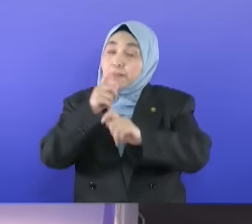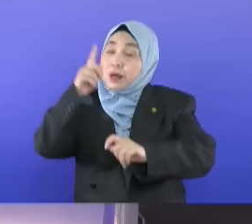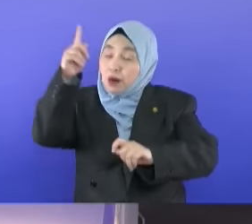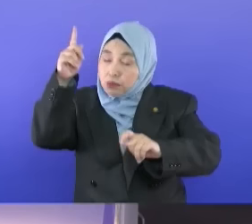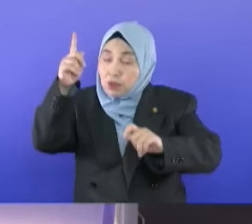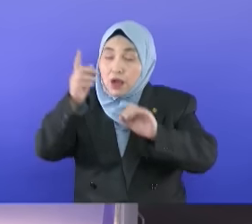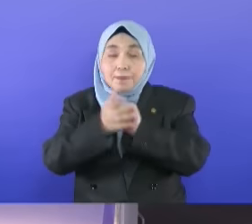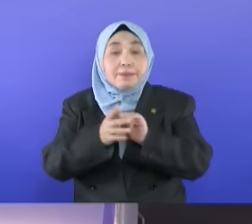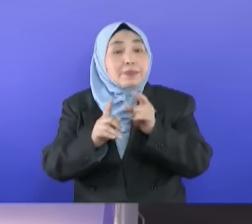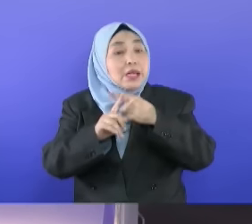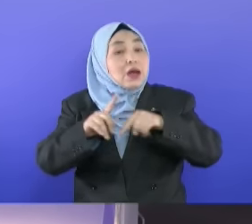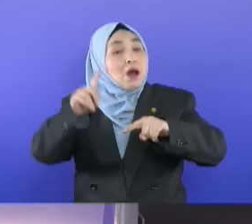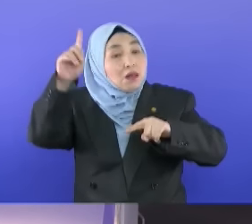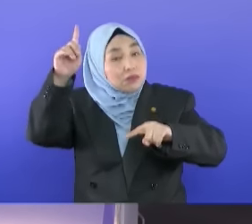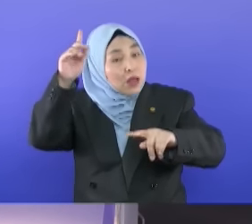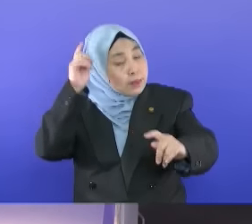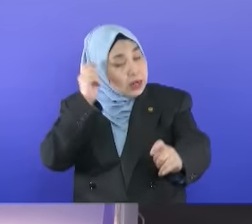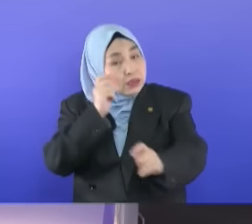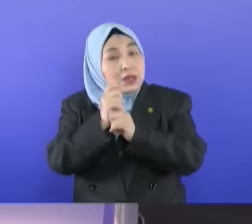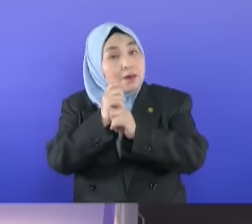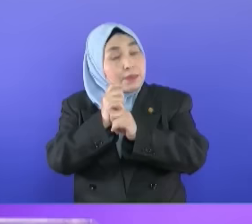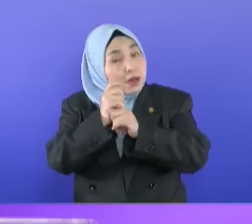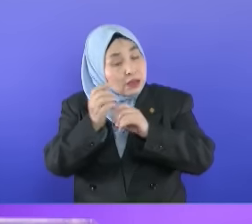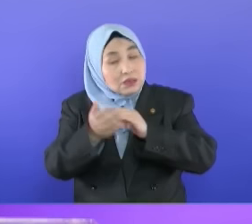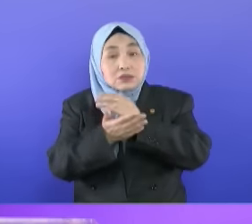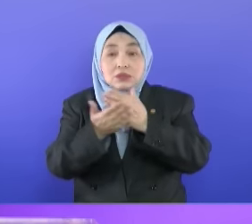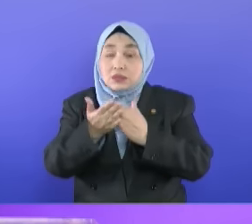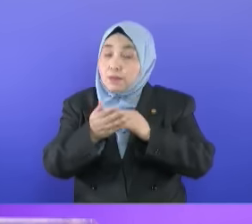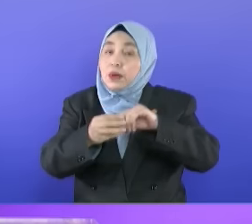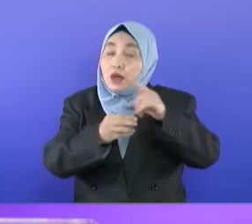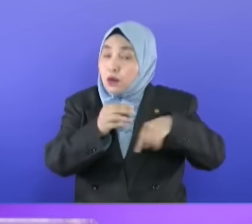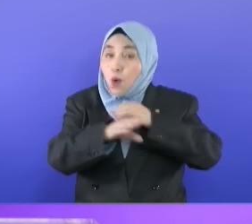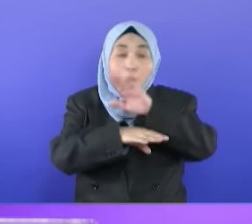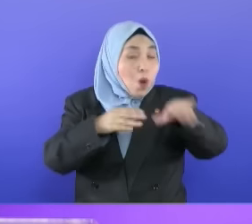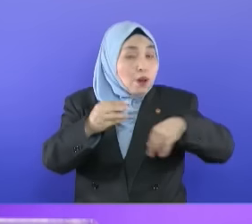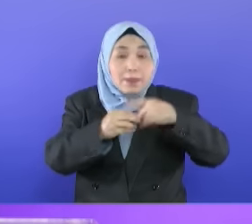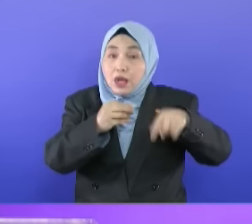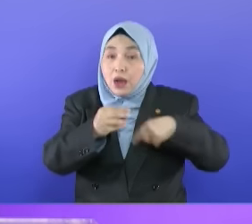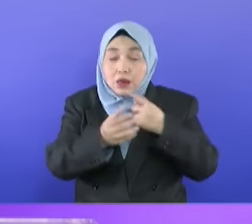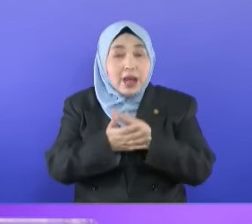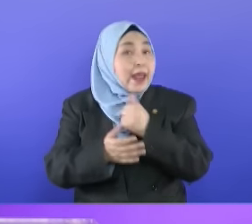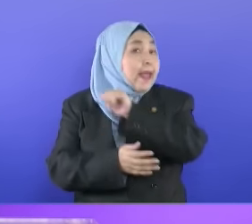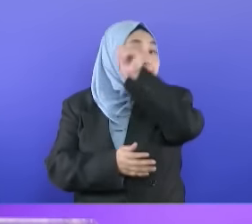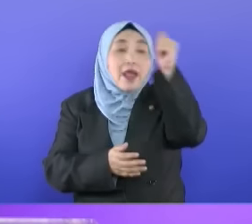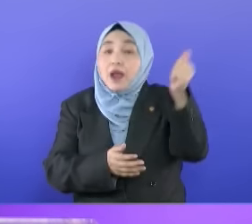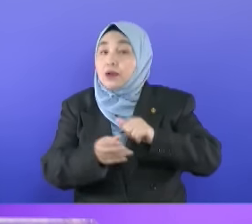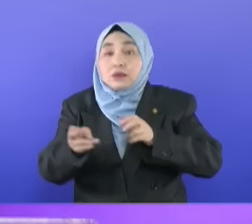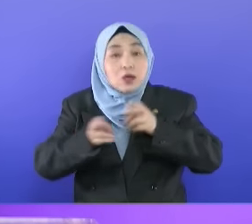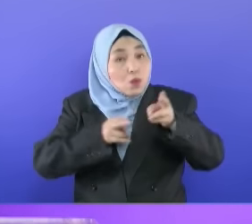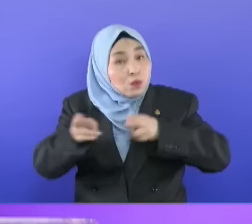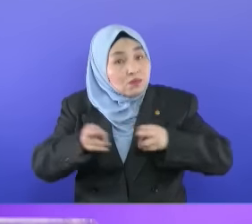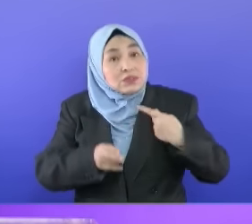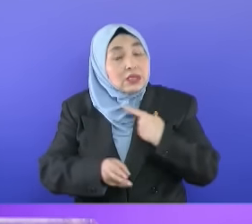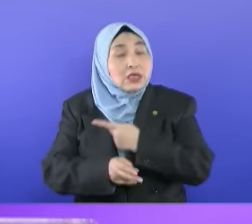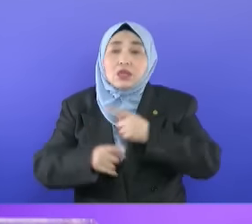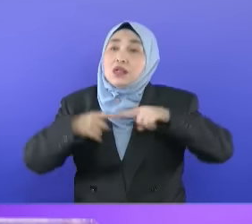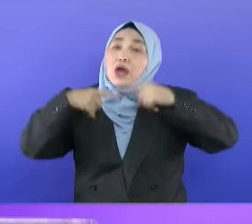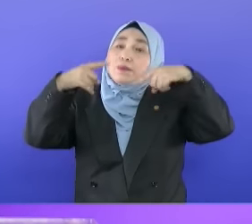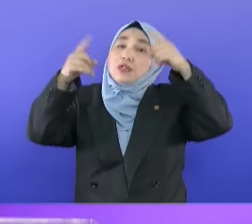bila Allah menentukan sesuatu perkara segala amroh itu adalah apa saja urusan kita misalnya